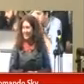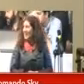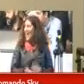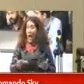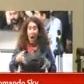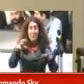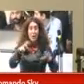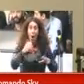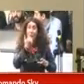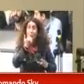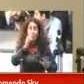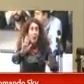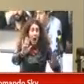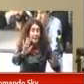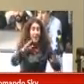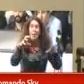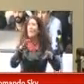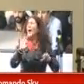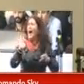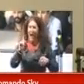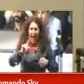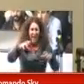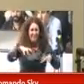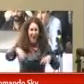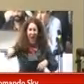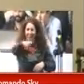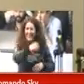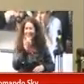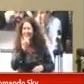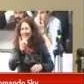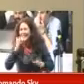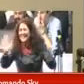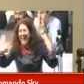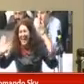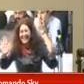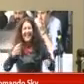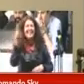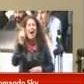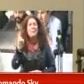Sta piovendo, scusate. C'è sempre qualcuno che sta meglio degli altri.